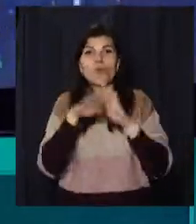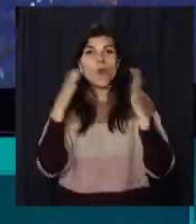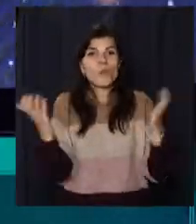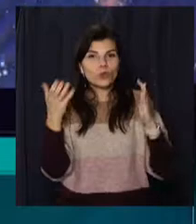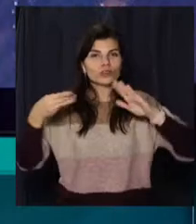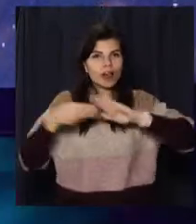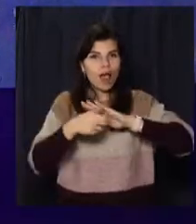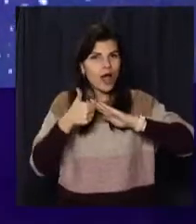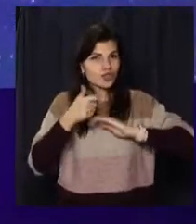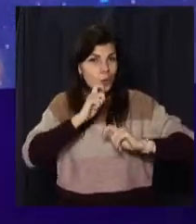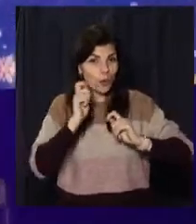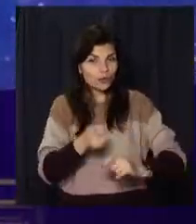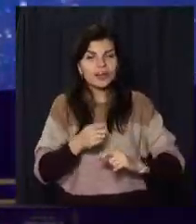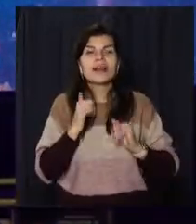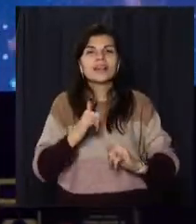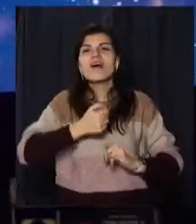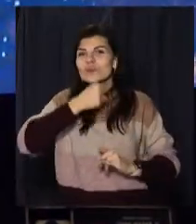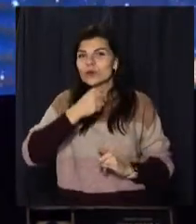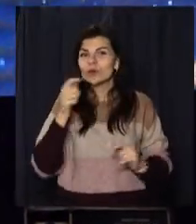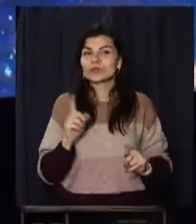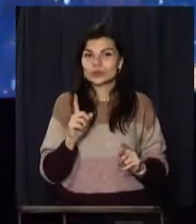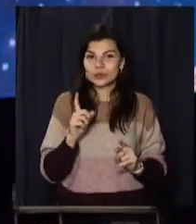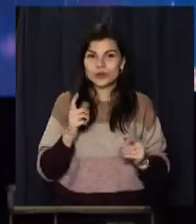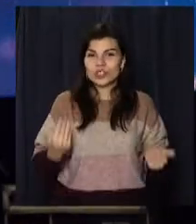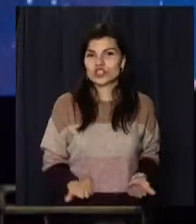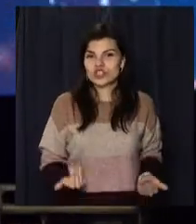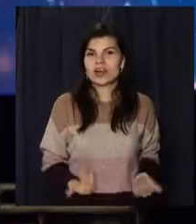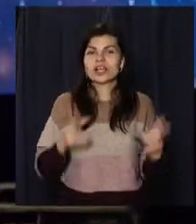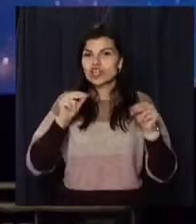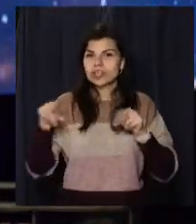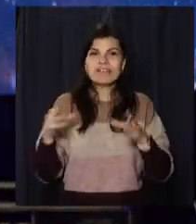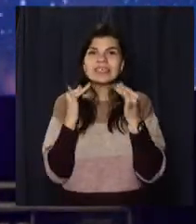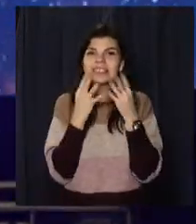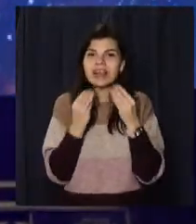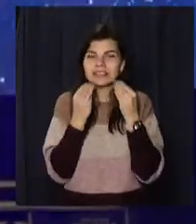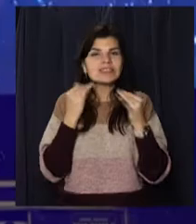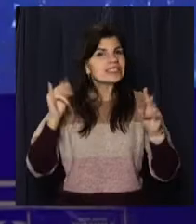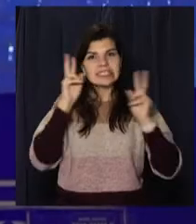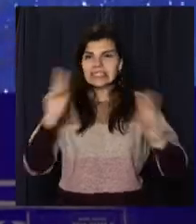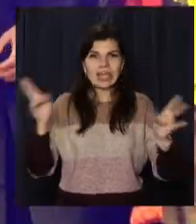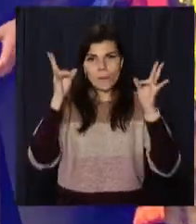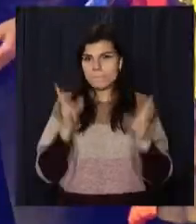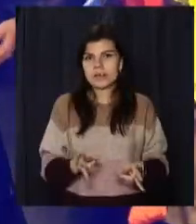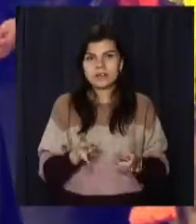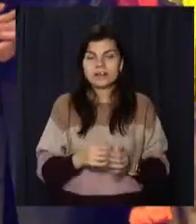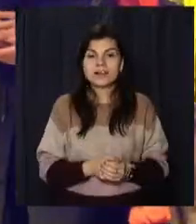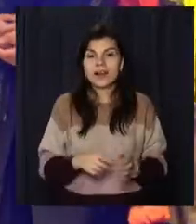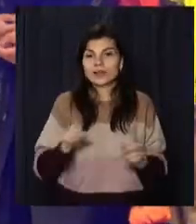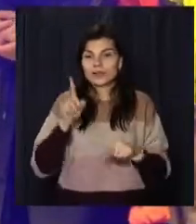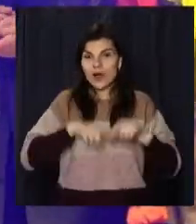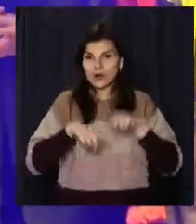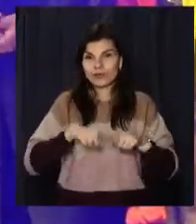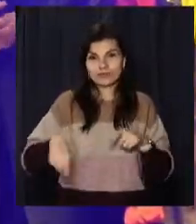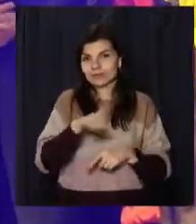хороші подарунки. Для дорослих, щоб ми жили красиво, щасливо і не знали біди. Аби в родинах